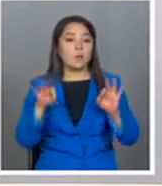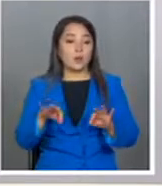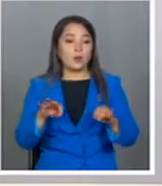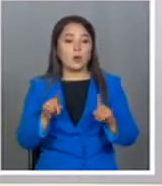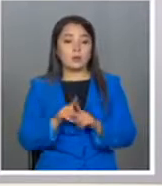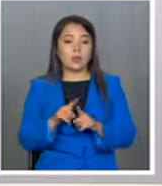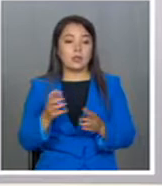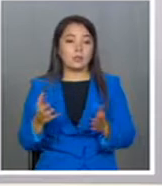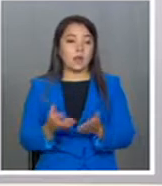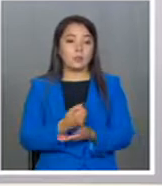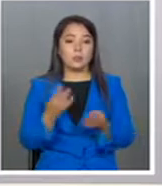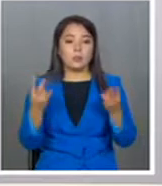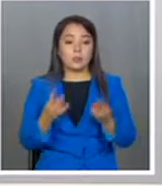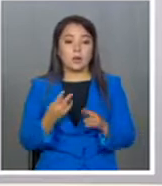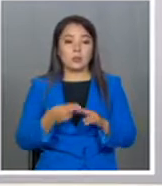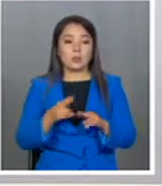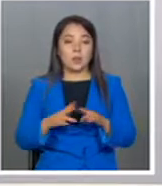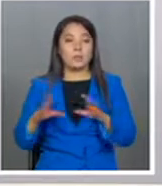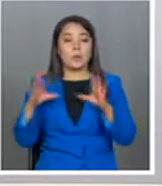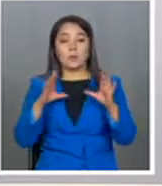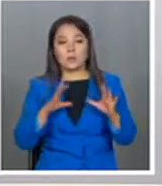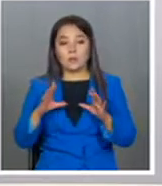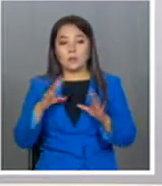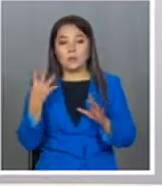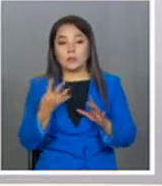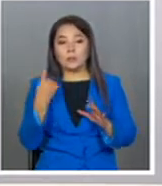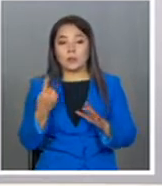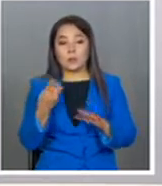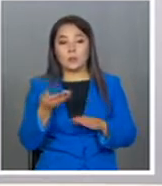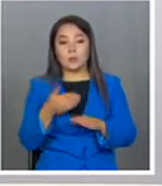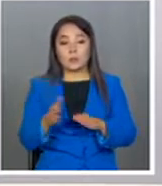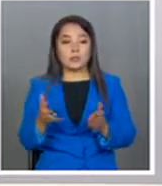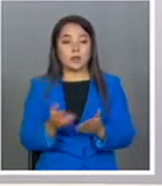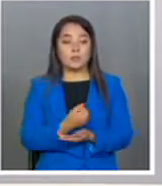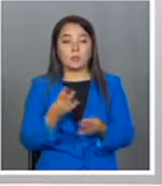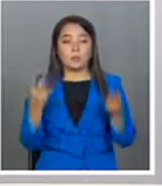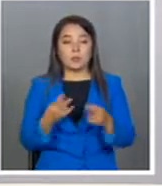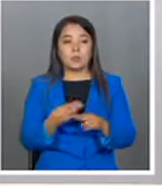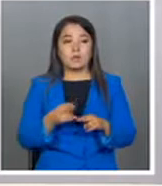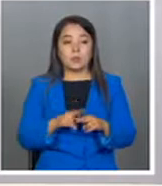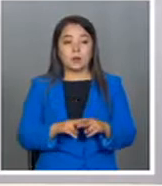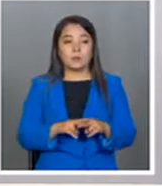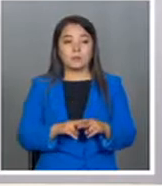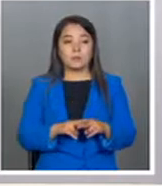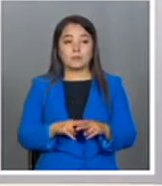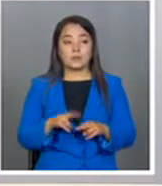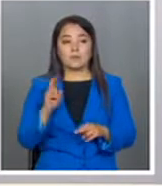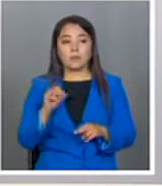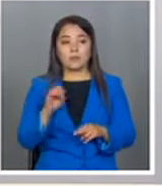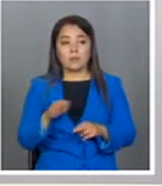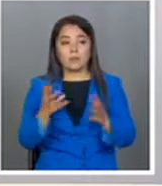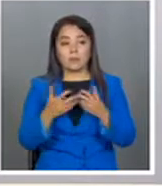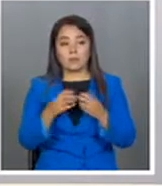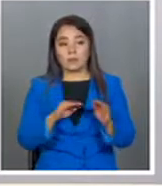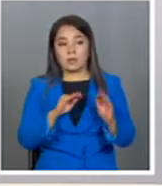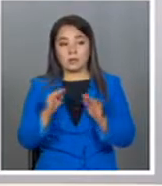үшін біз осы дөңгелектің 4-тен 1 бөлігін табуымыз керек. Сонымен алдымен біз квадраттың ауданын есептейміз. Ол